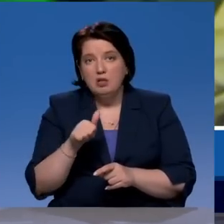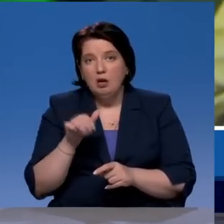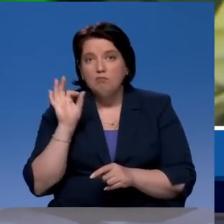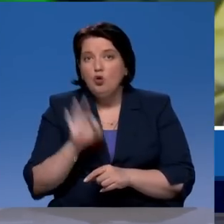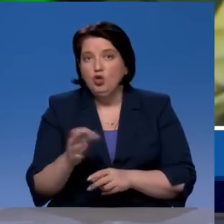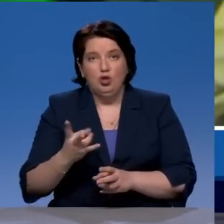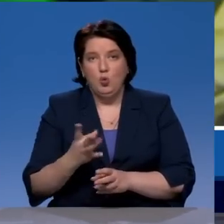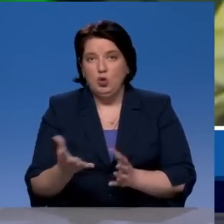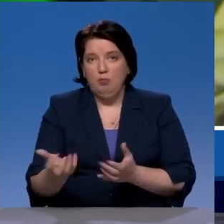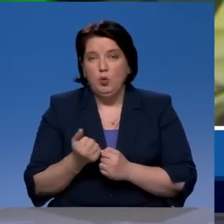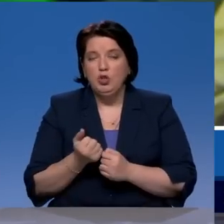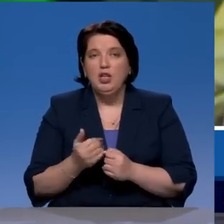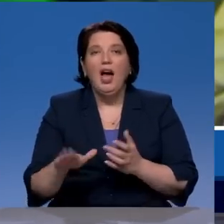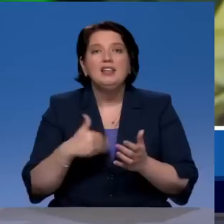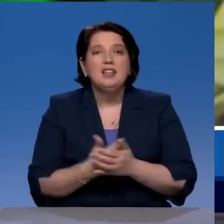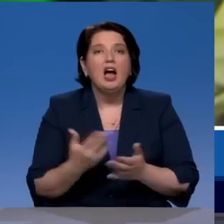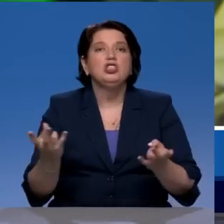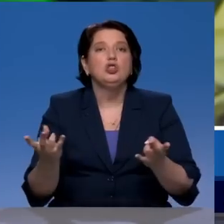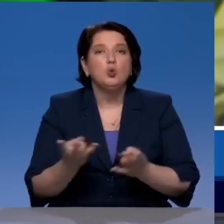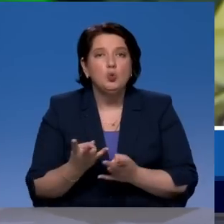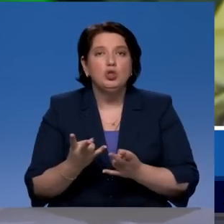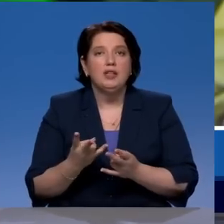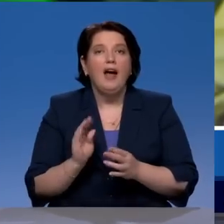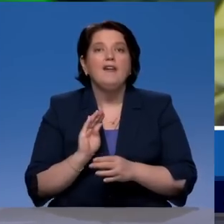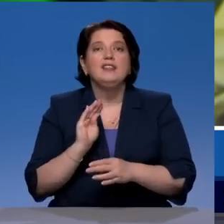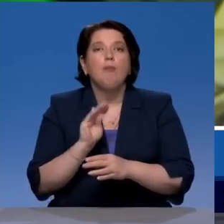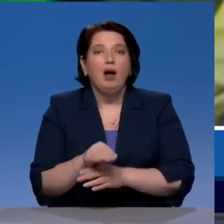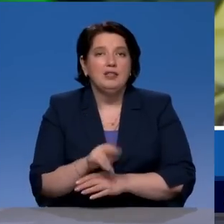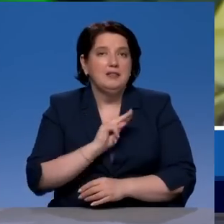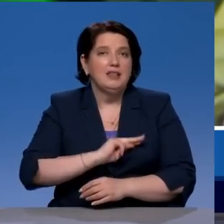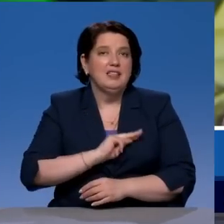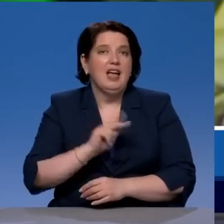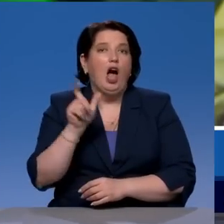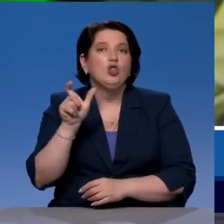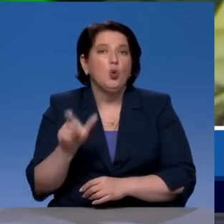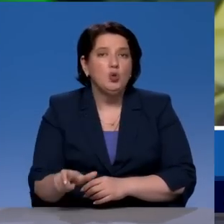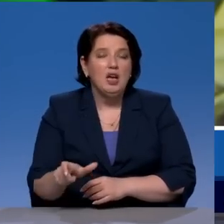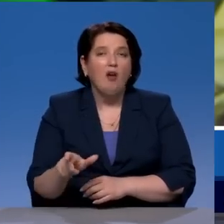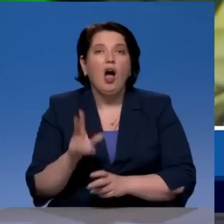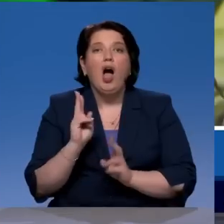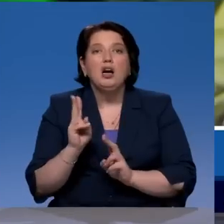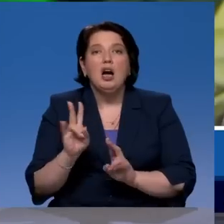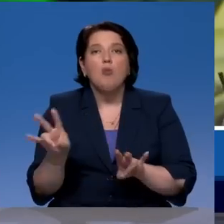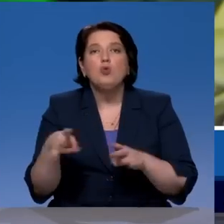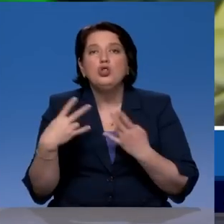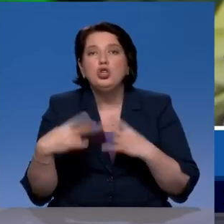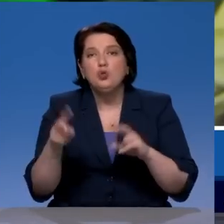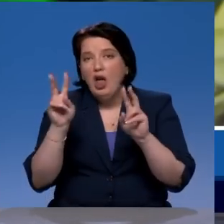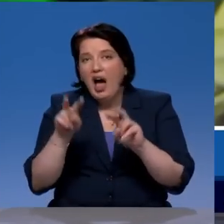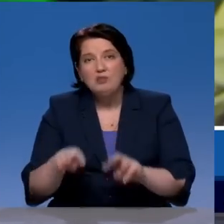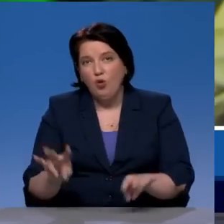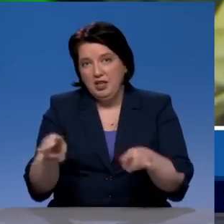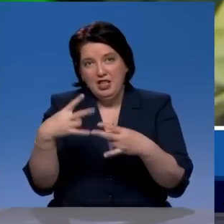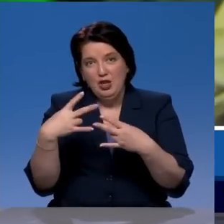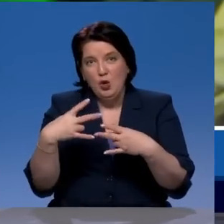которая может хотя бы планово хроническим больным, кому не нужен осмотр, кому нужно просто подтвердить выписку этого рецепта, то есть сделать